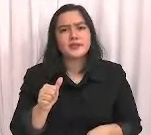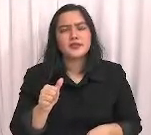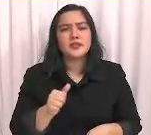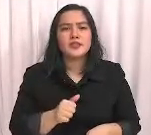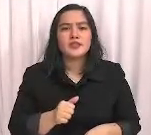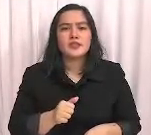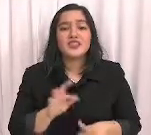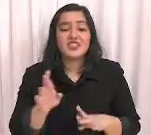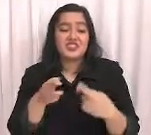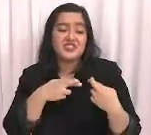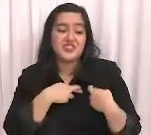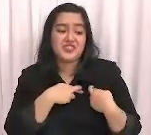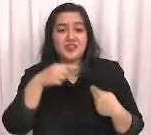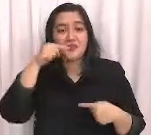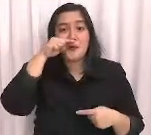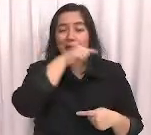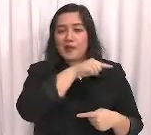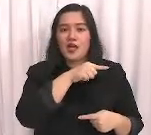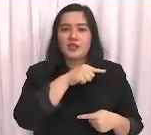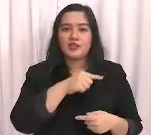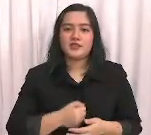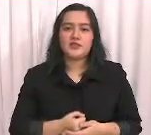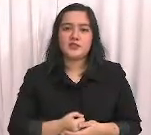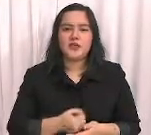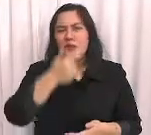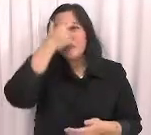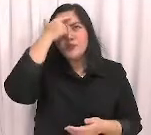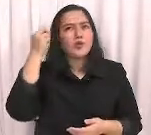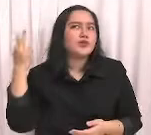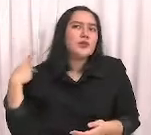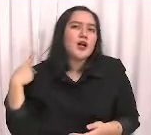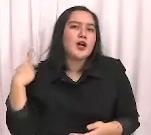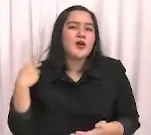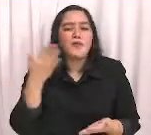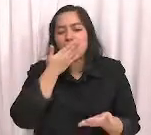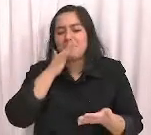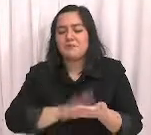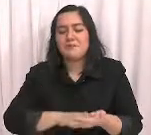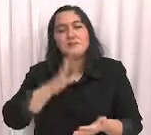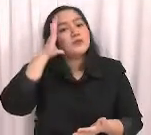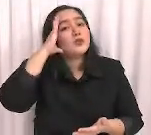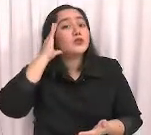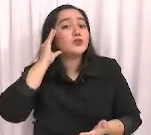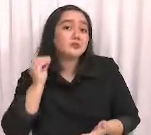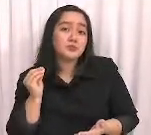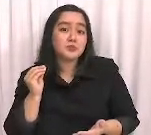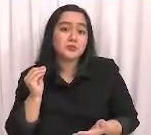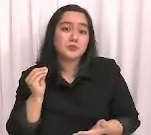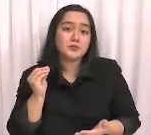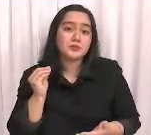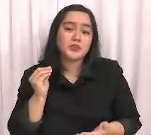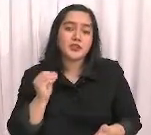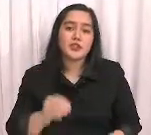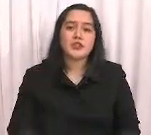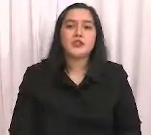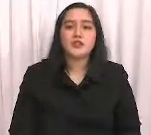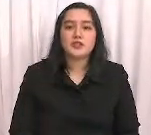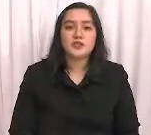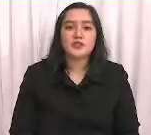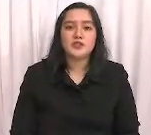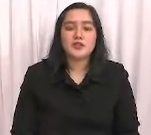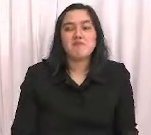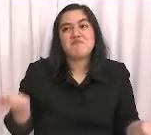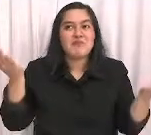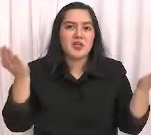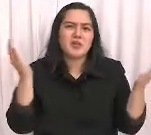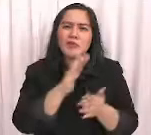You see, sapagkat meron siyang bad experience, o lahat na ng tao ay pinagdududahan niya. Amen. Ganun po yun. So, kaya